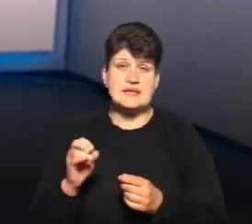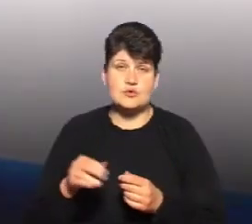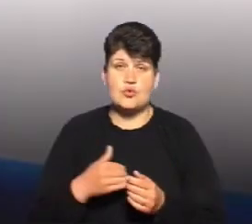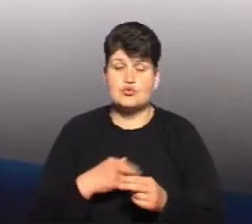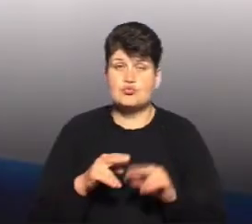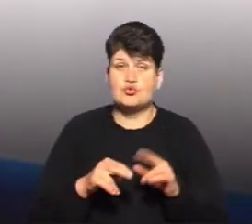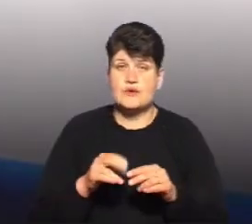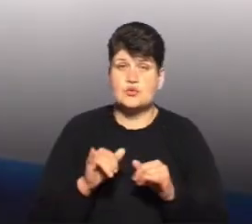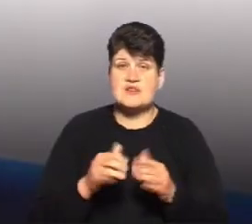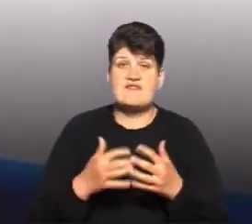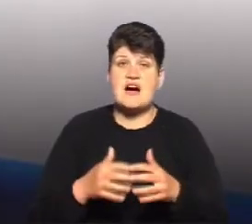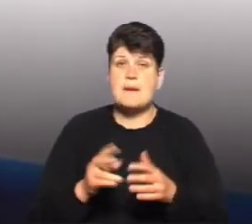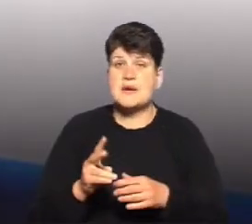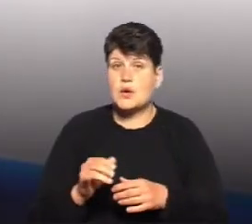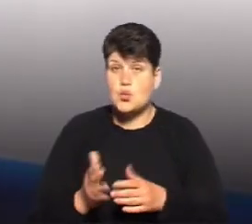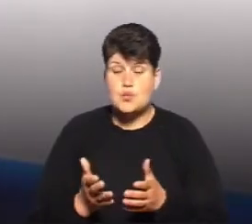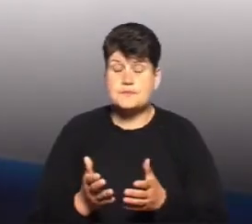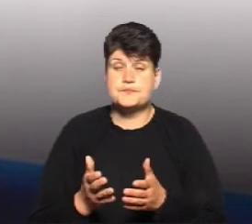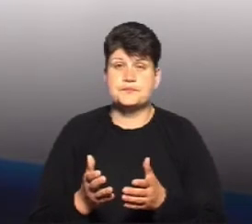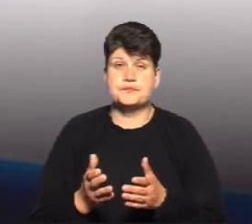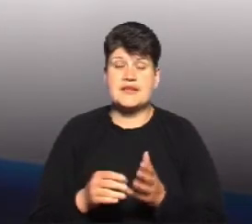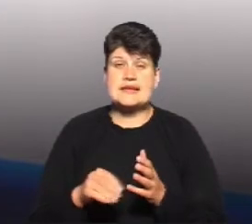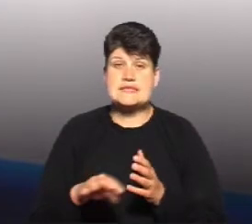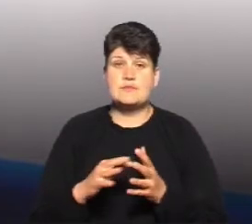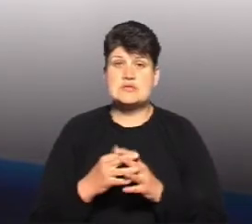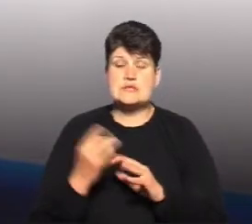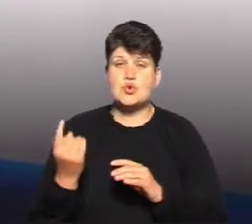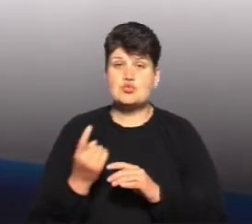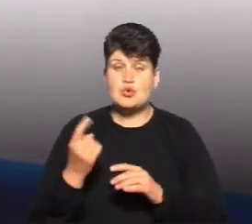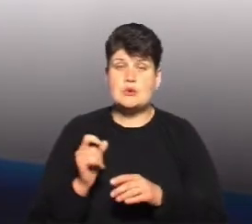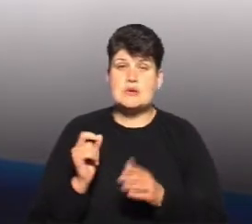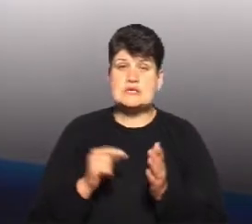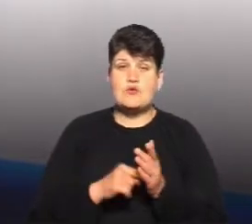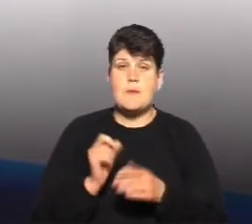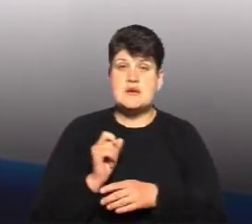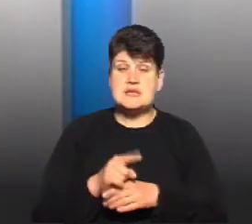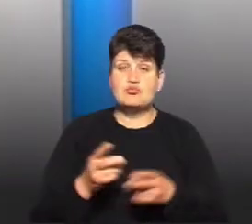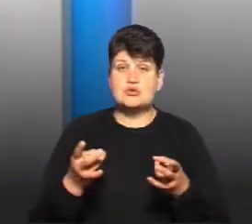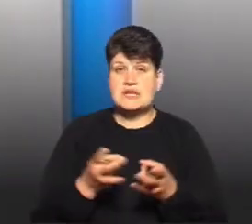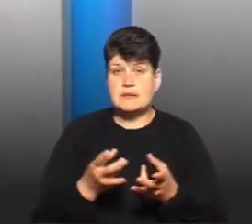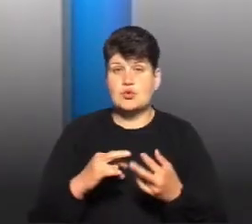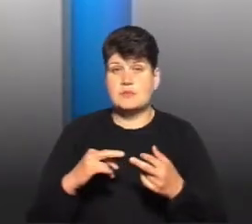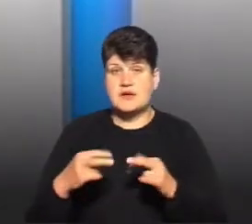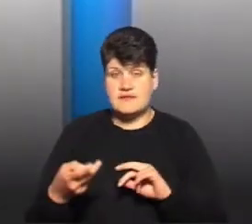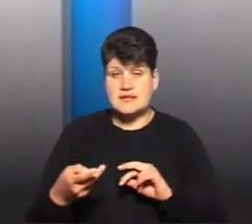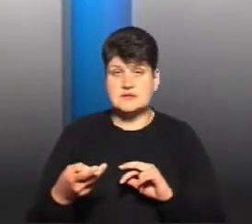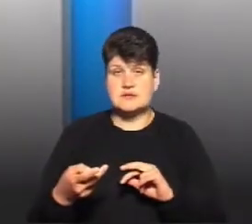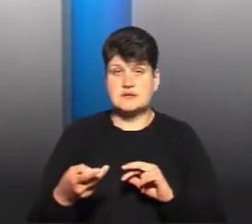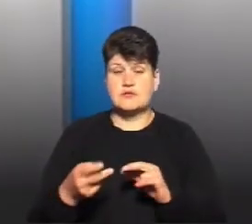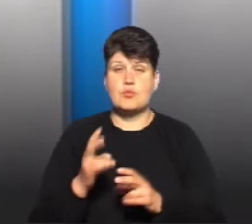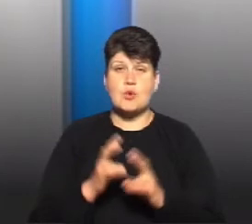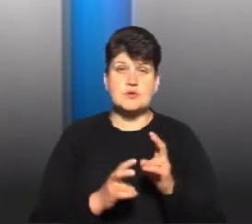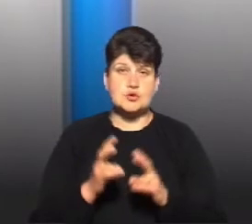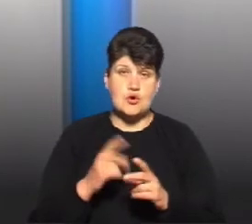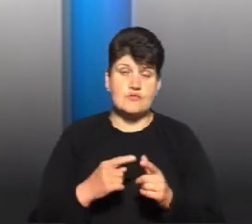фабрику, і тоді землю сільськогосподарського цільового призначення потрібно якось перевести відповідну землю промисловості, ага, чи землю